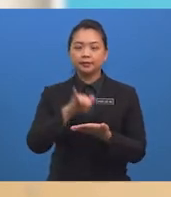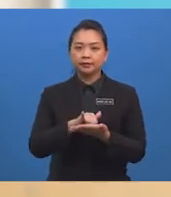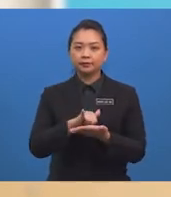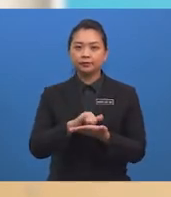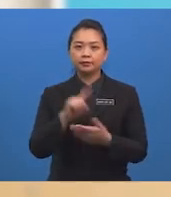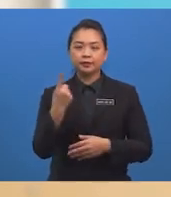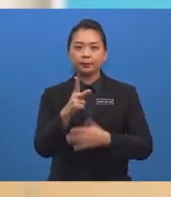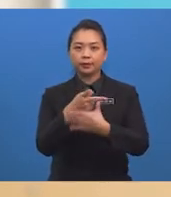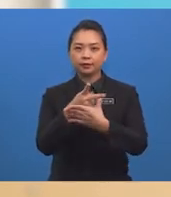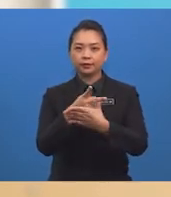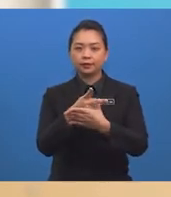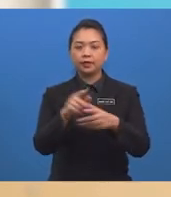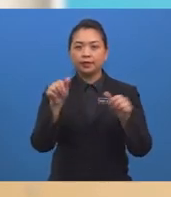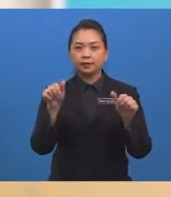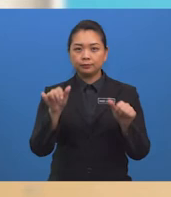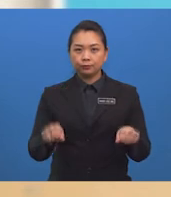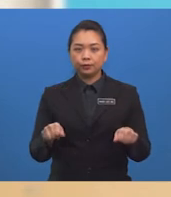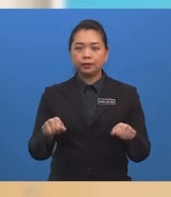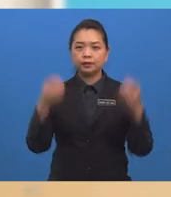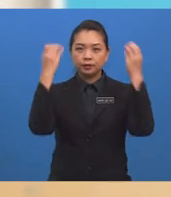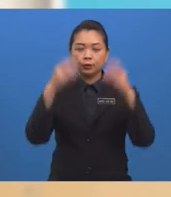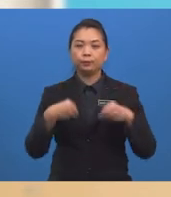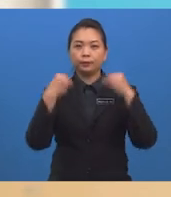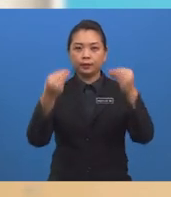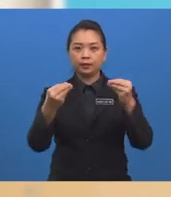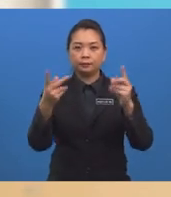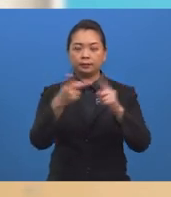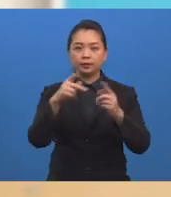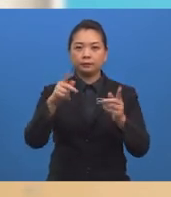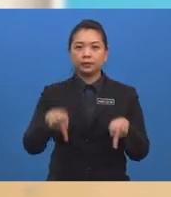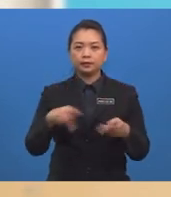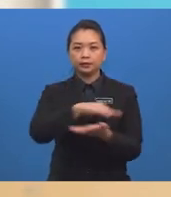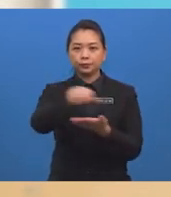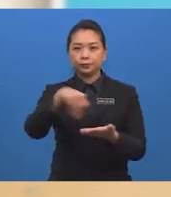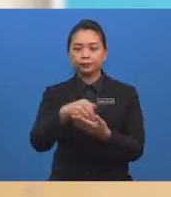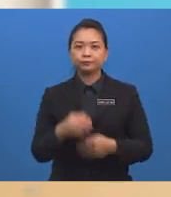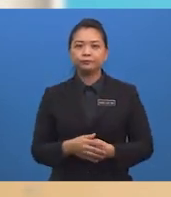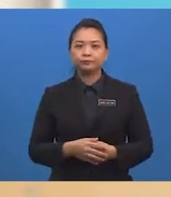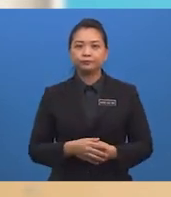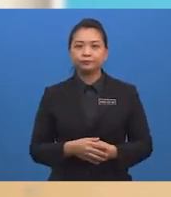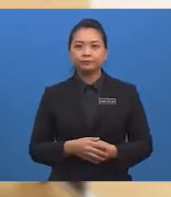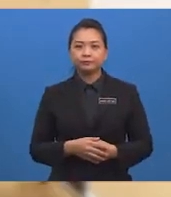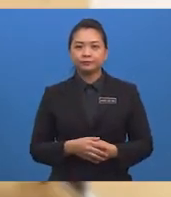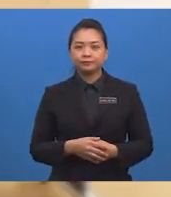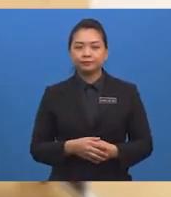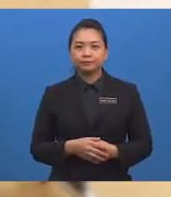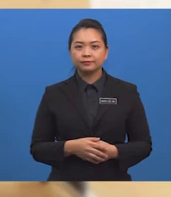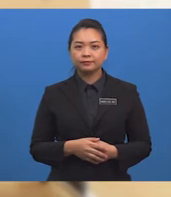ini dulu perkongsian yang boleh cikgu berikan kepada pelajar semua.